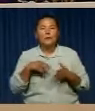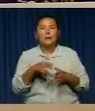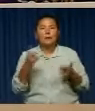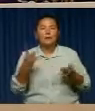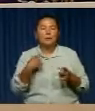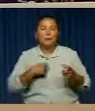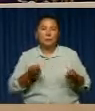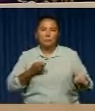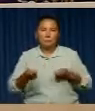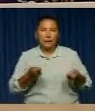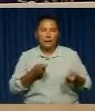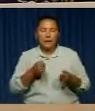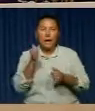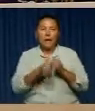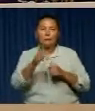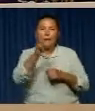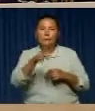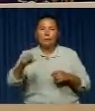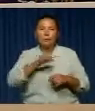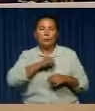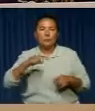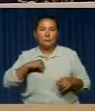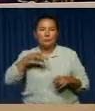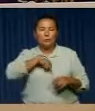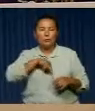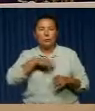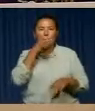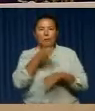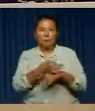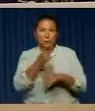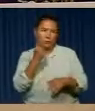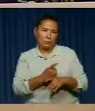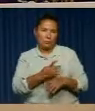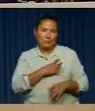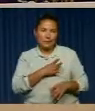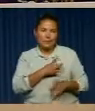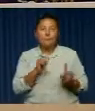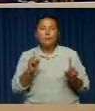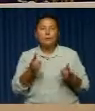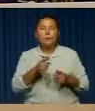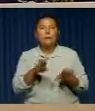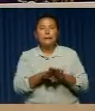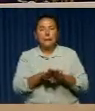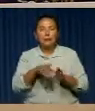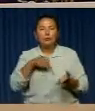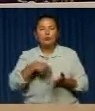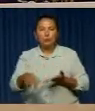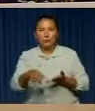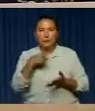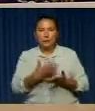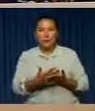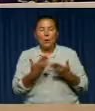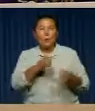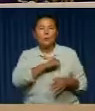сақтауымыз керек. Әрбір азамат өзінің әлеуметтік жауапкершілігін арттыру керек. Мен неге өзім былай жүрім деп та, егер